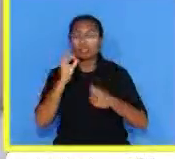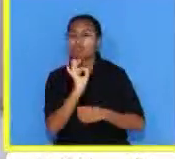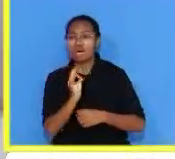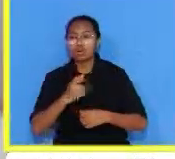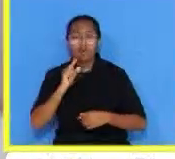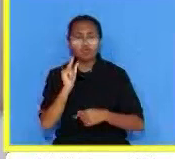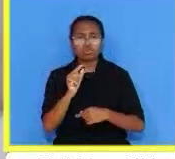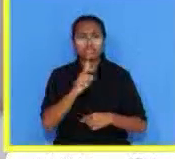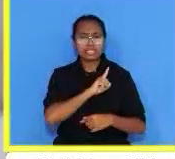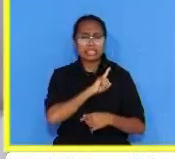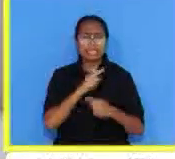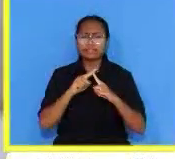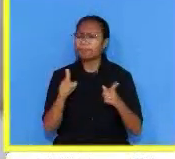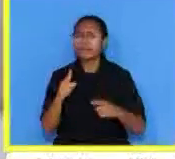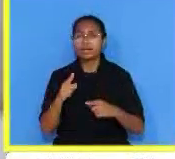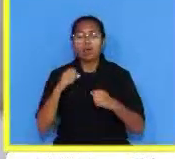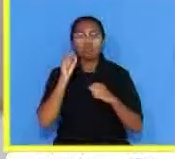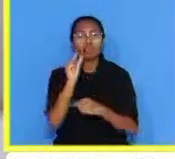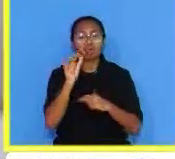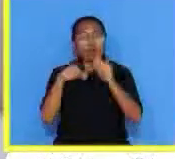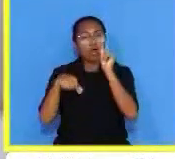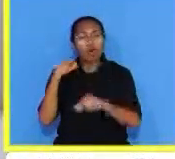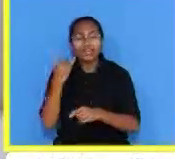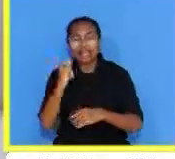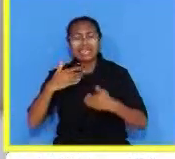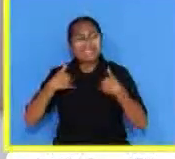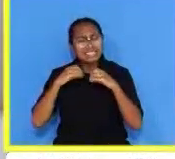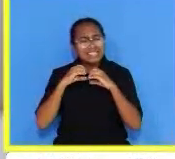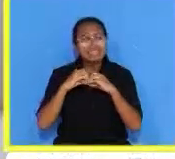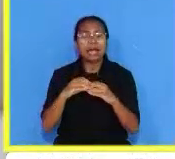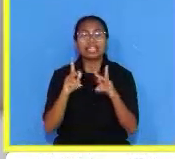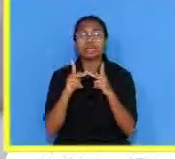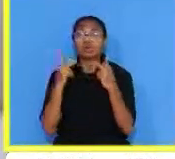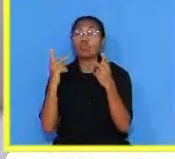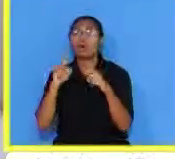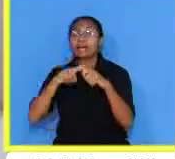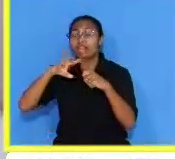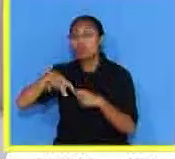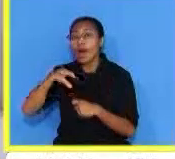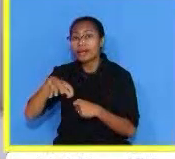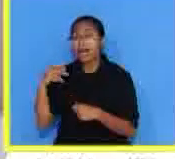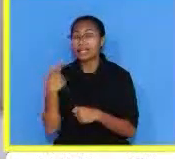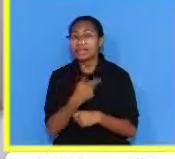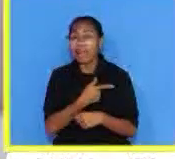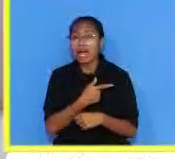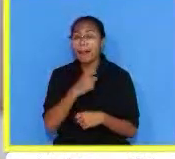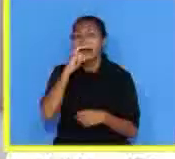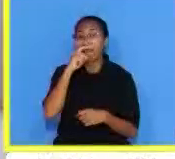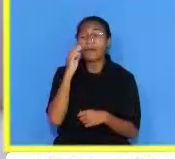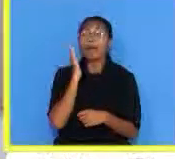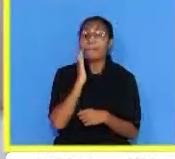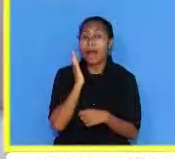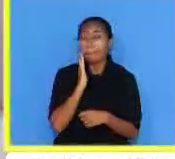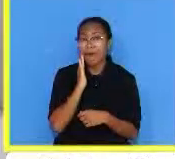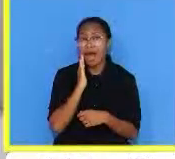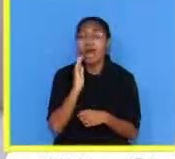diri sendiri, tapi juga untuk orang-orang yang kita cintai, keluarga kita, bapak, mama, oma, opa, atau